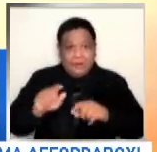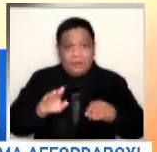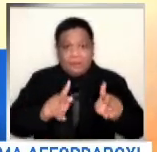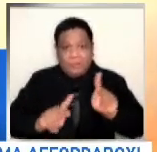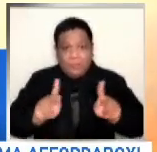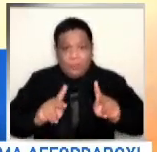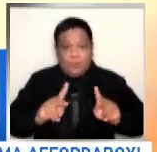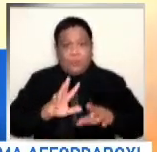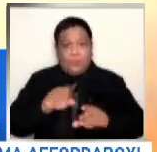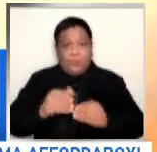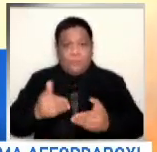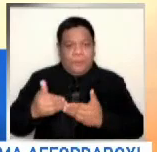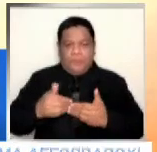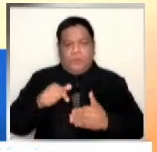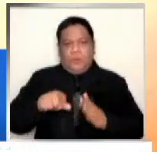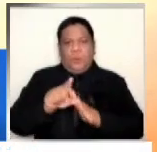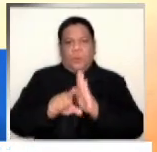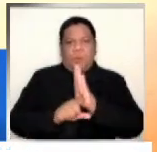batas at